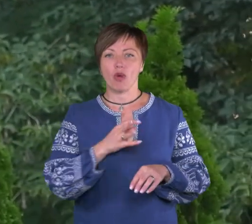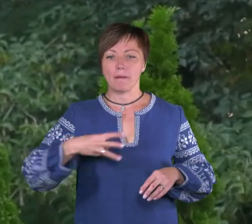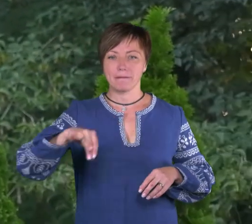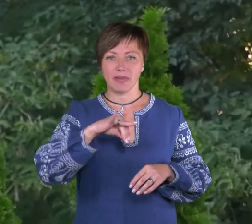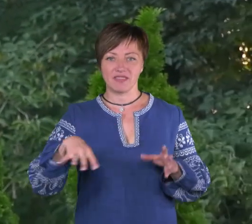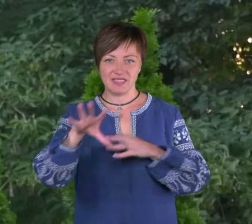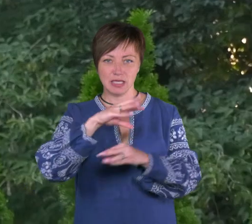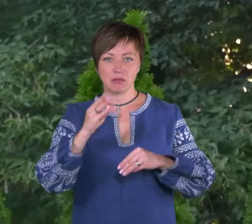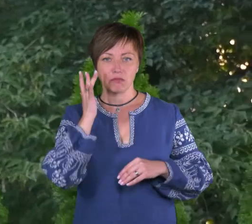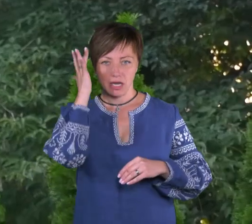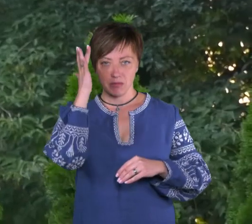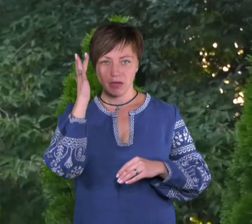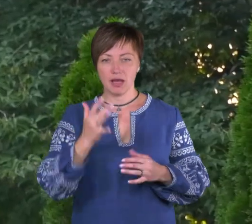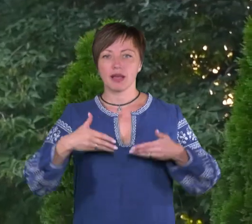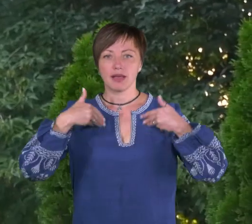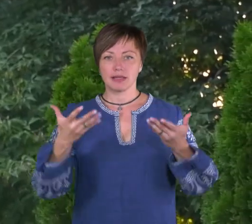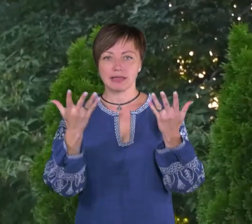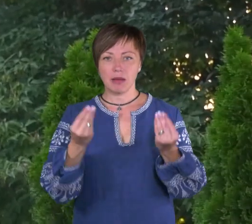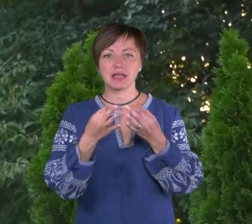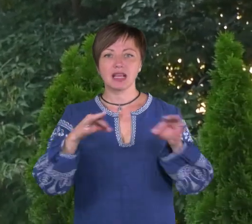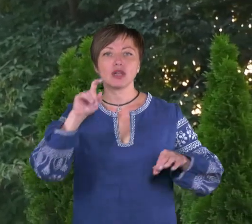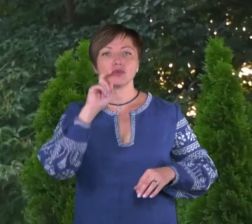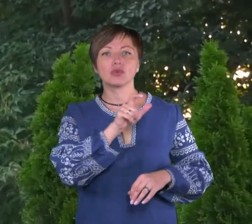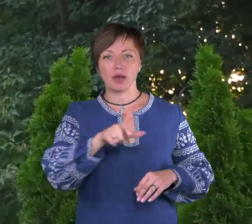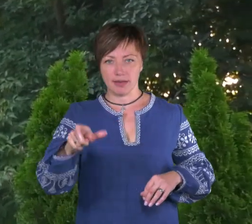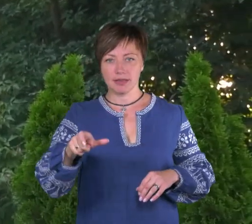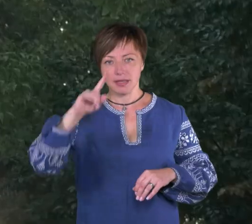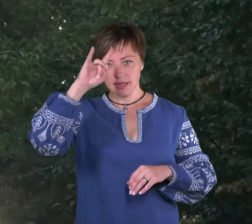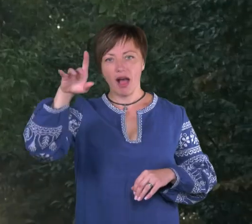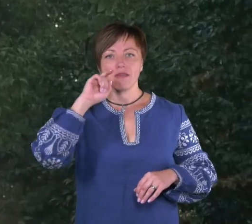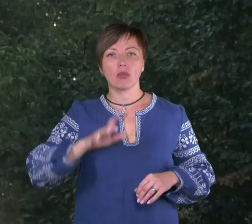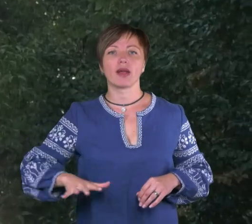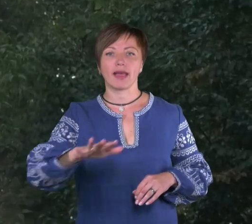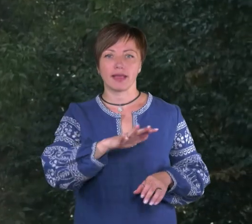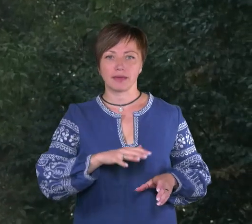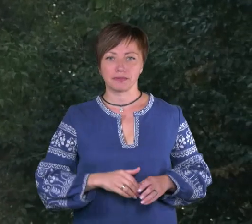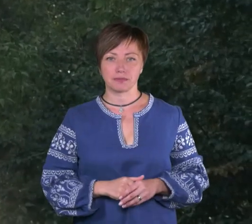яку ми всі мріємо. З Днем Незалежності, українці! Слава Україні!